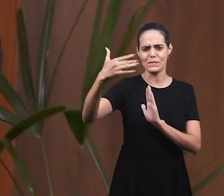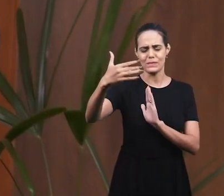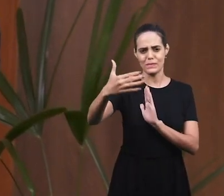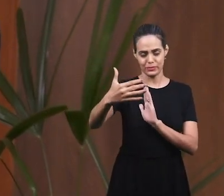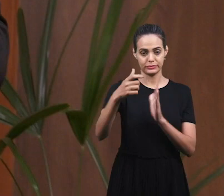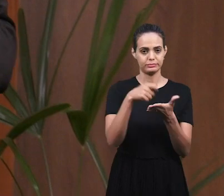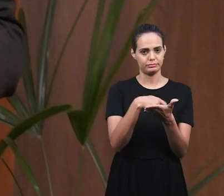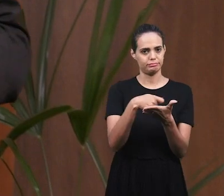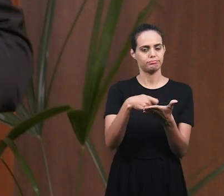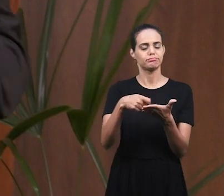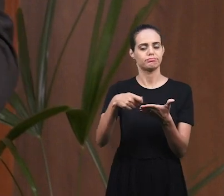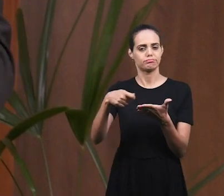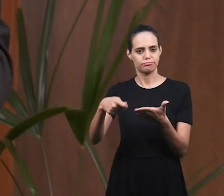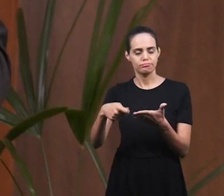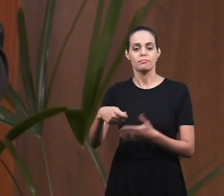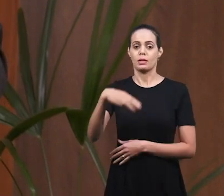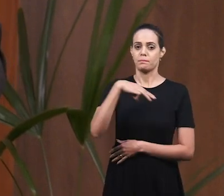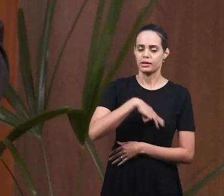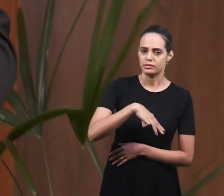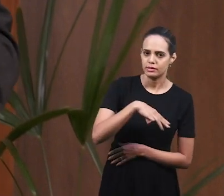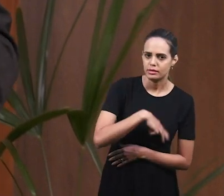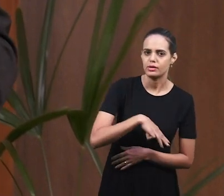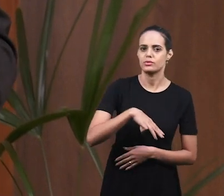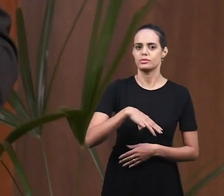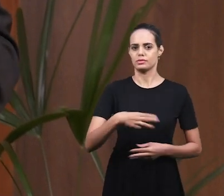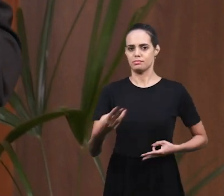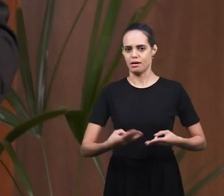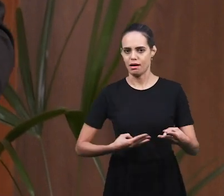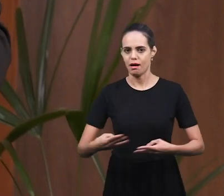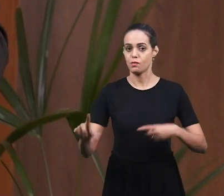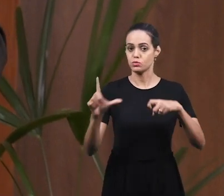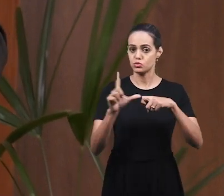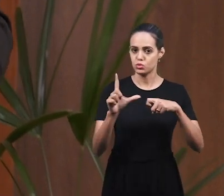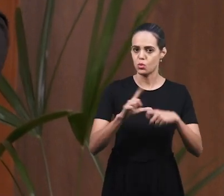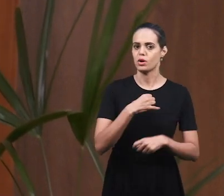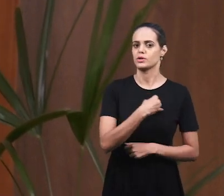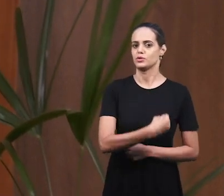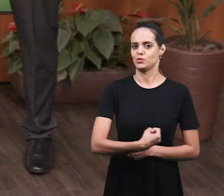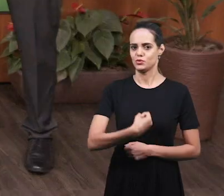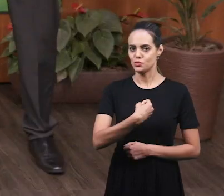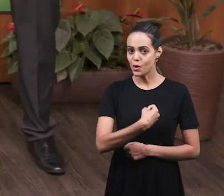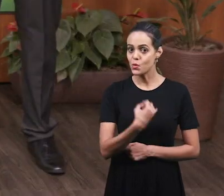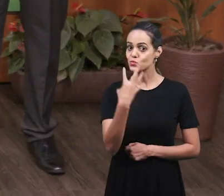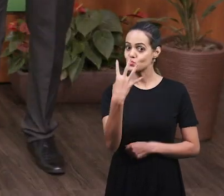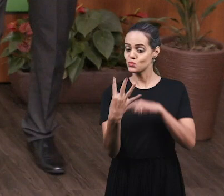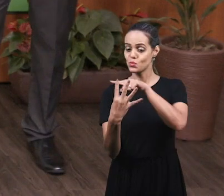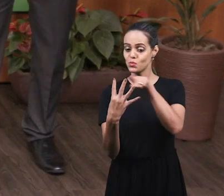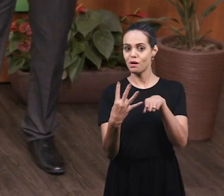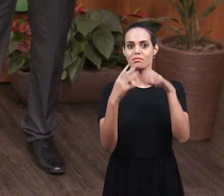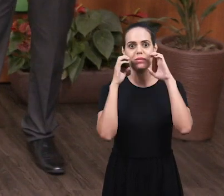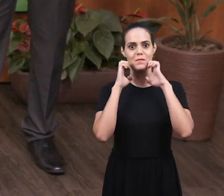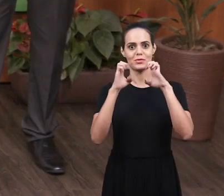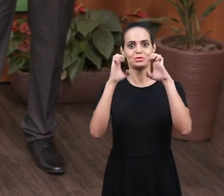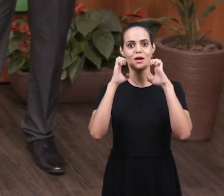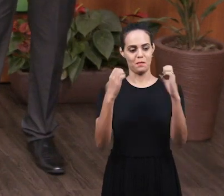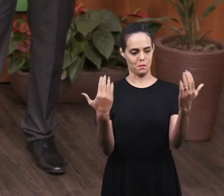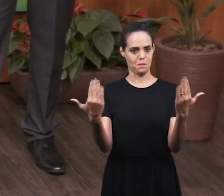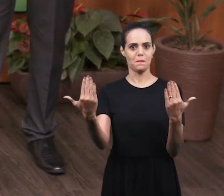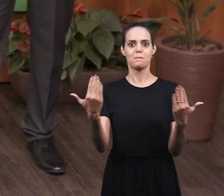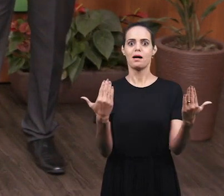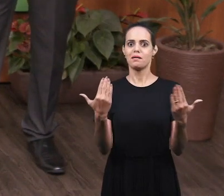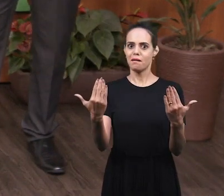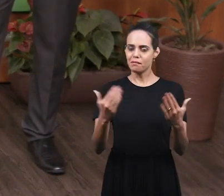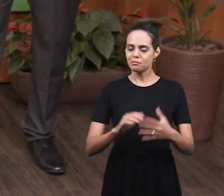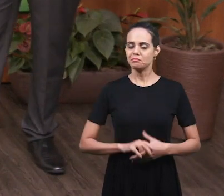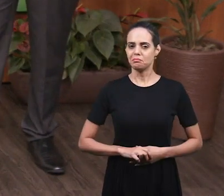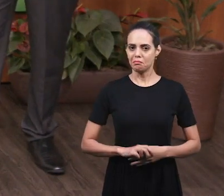après, allaient être écrits par Matthieu, Marc, Luc et Jean. De la même manière, il